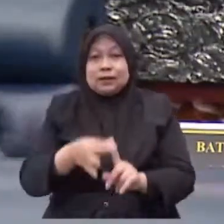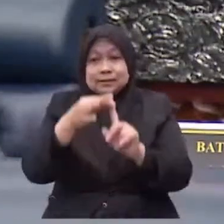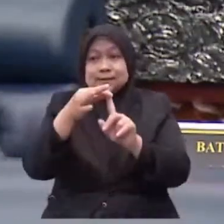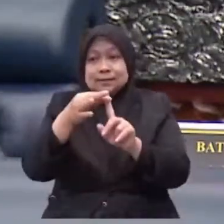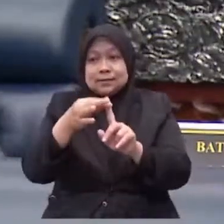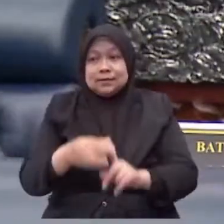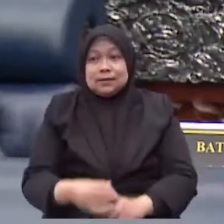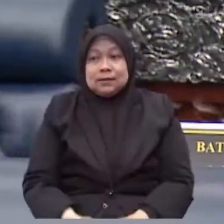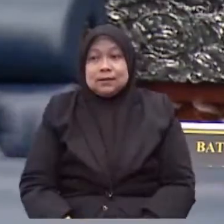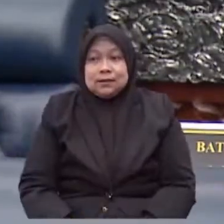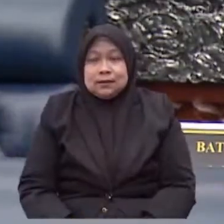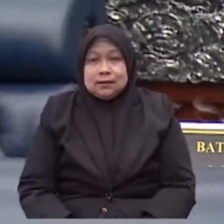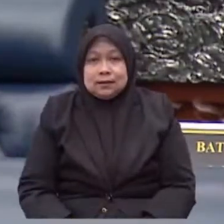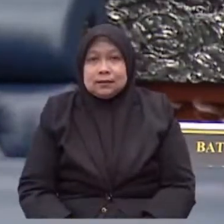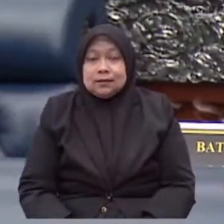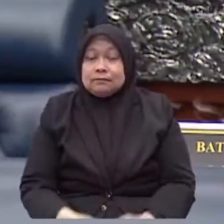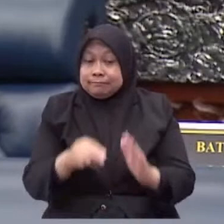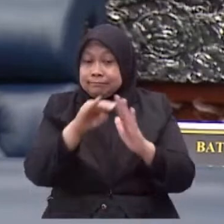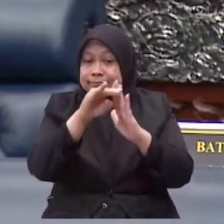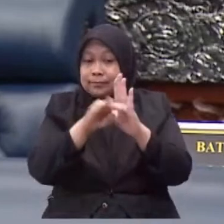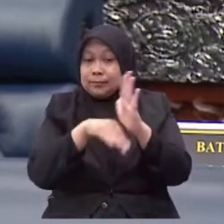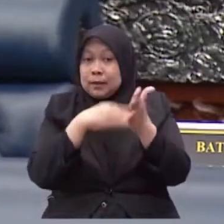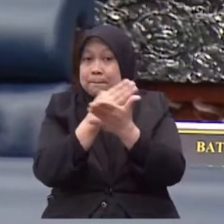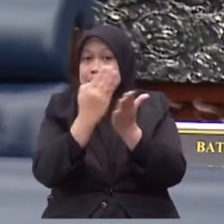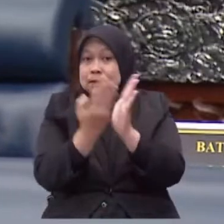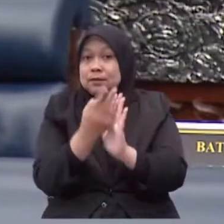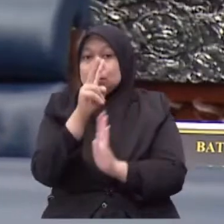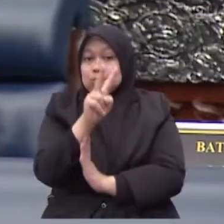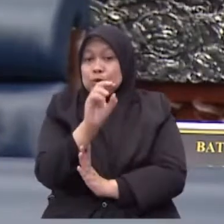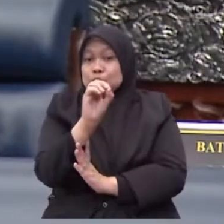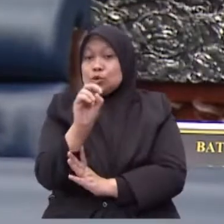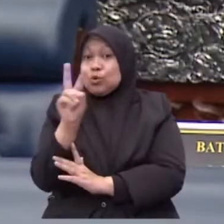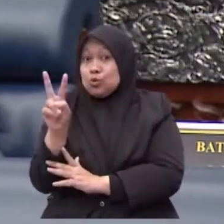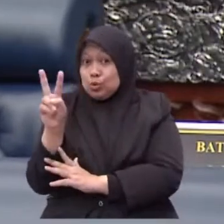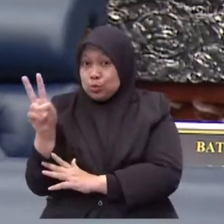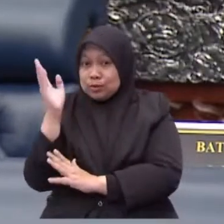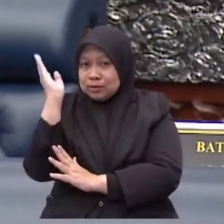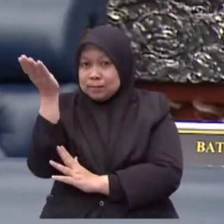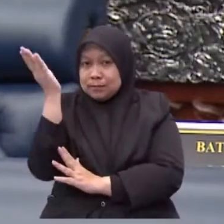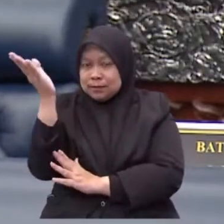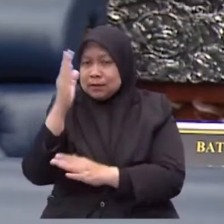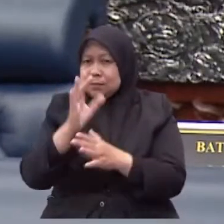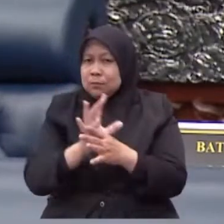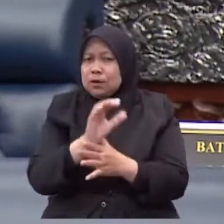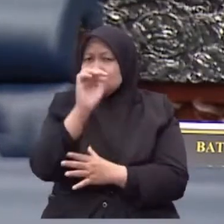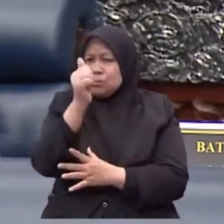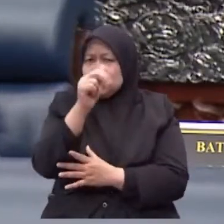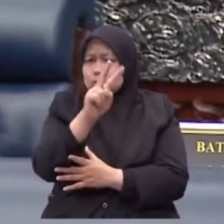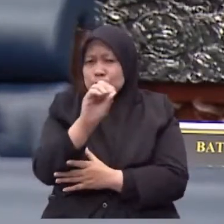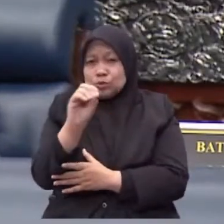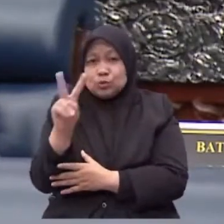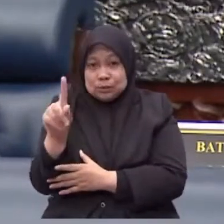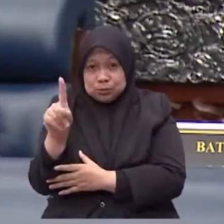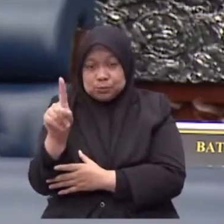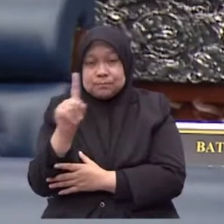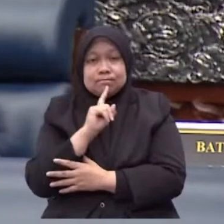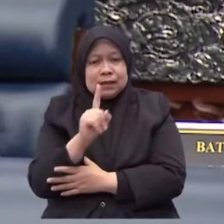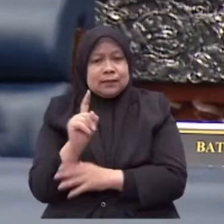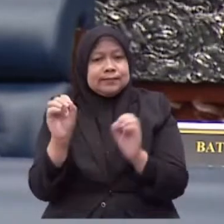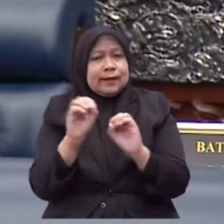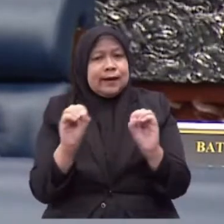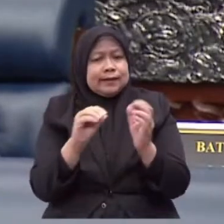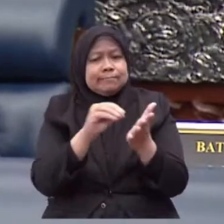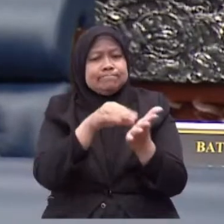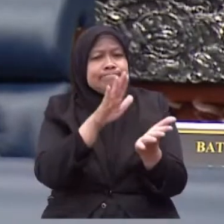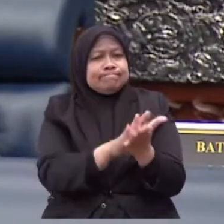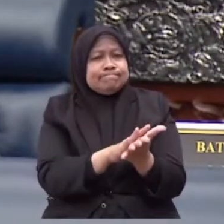ya untuk ini dalam butiran budget 2022 yang dibentangkan pada Oktober 2021 tidak